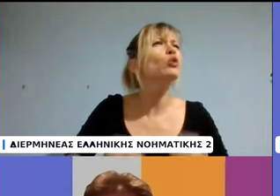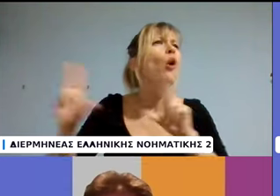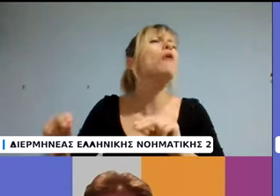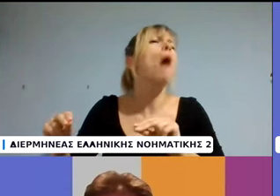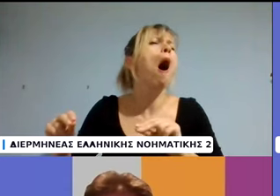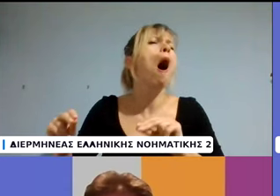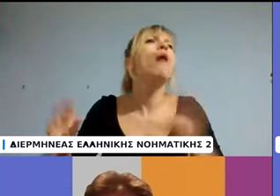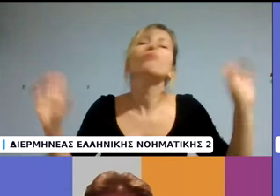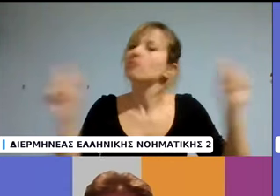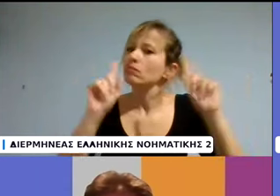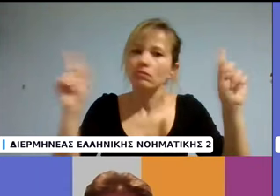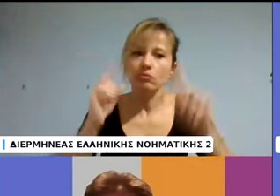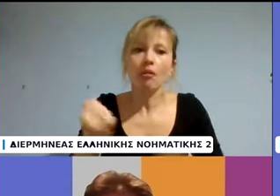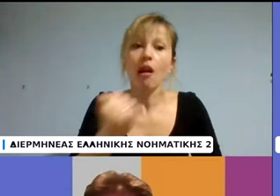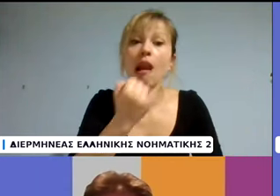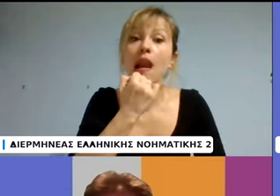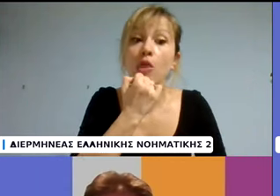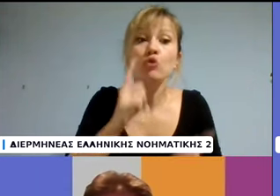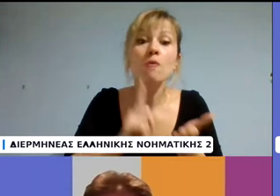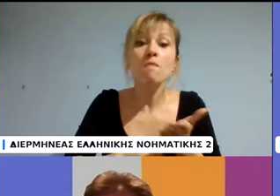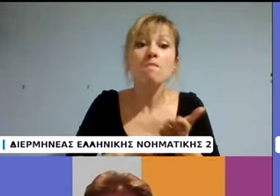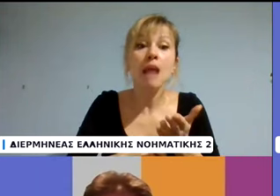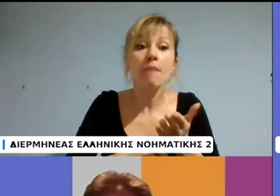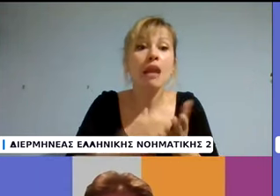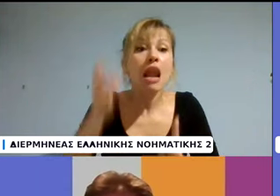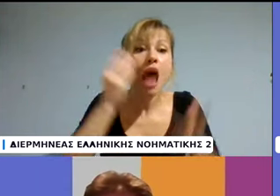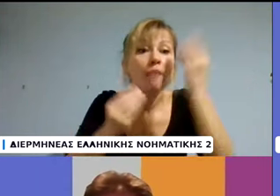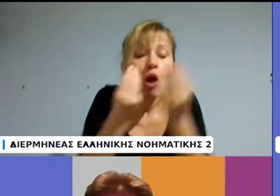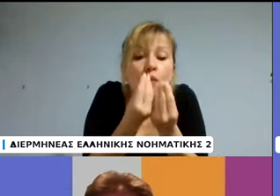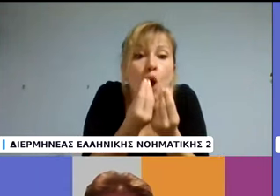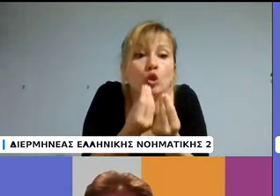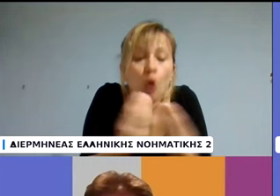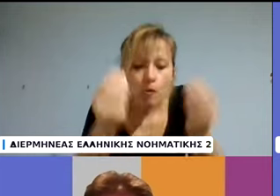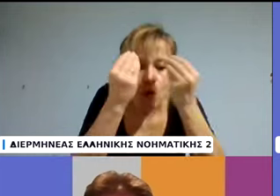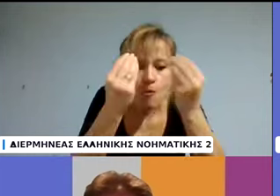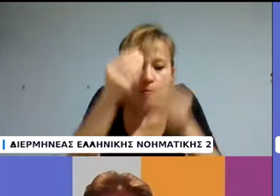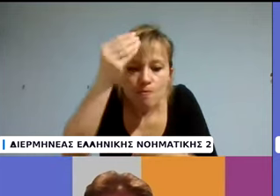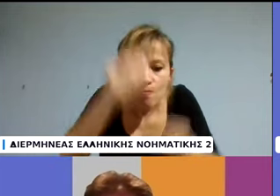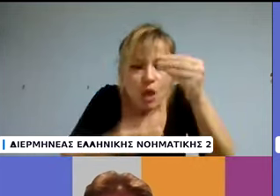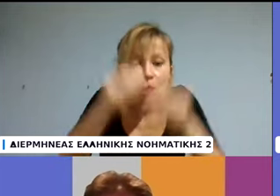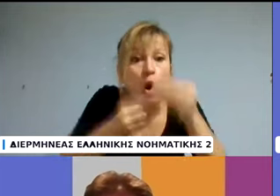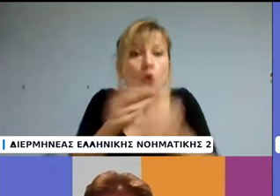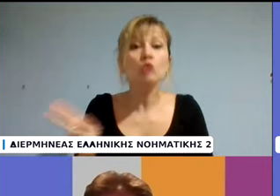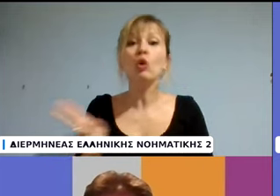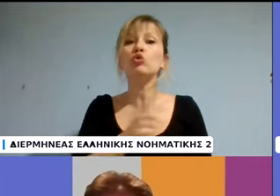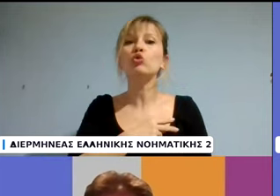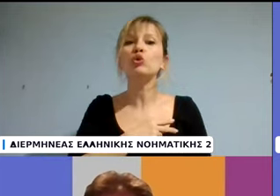να υπολογίζουμε τις αμοιβές που διασφαλίζουν σε εμάς μία